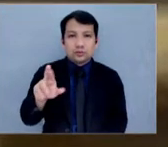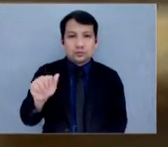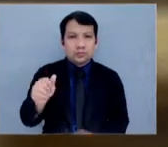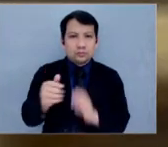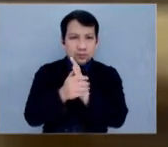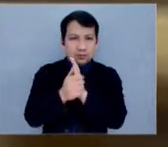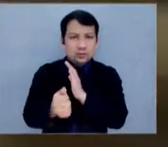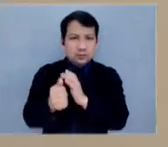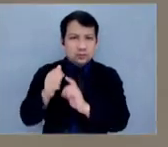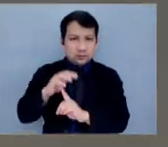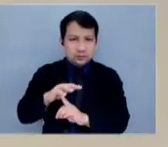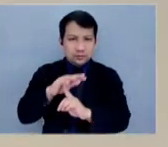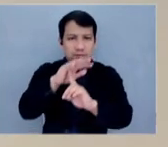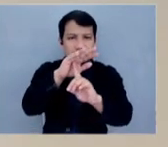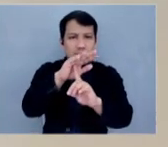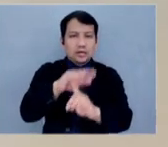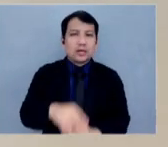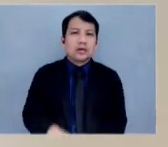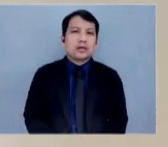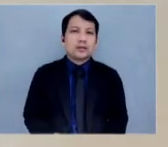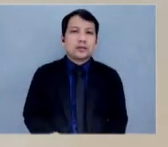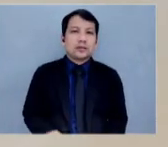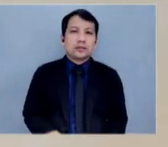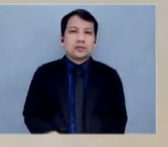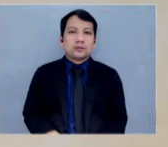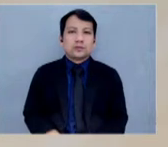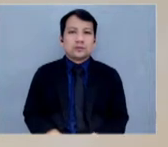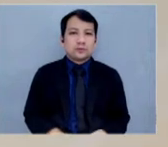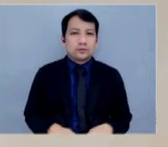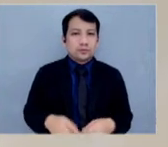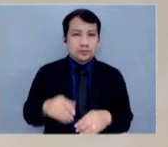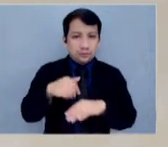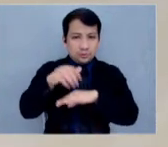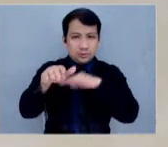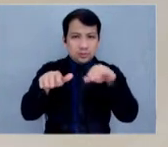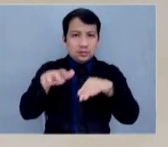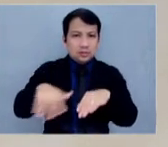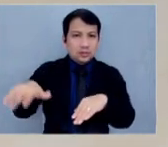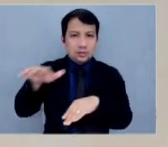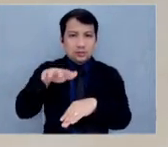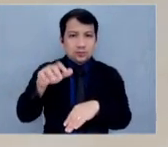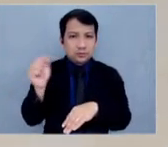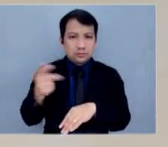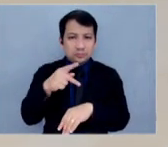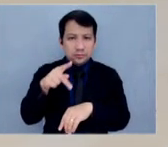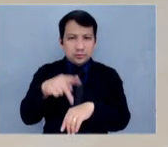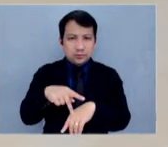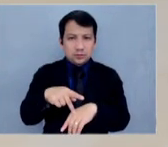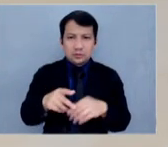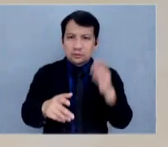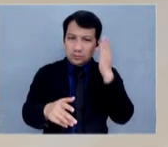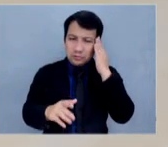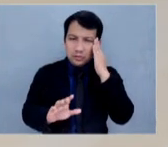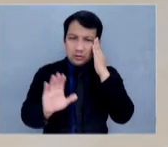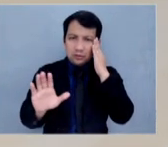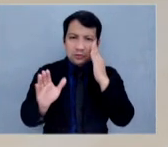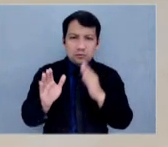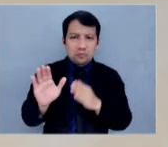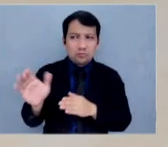ng helicopter. He was already deployed all over the archipelago and has been one of our best